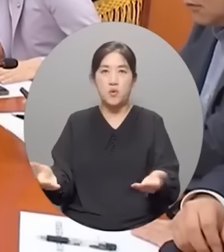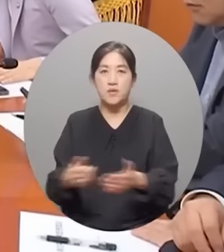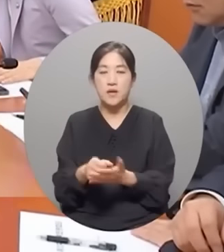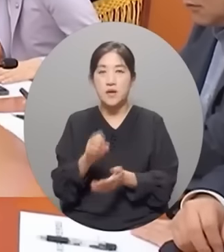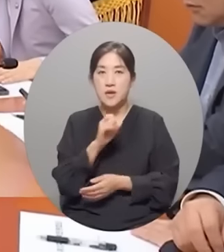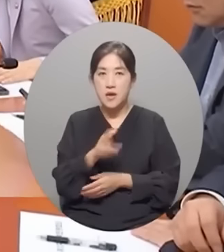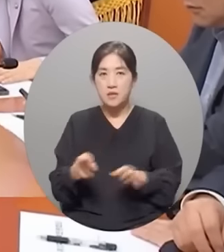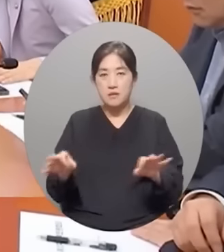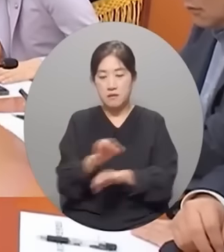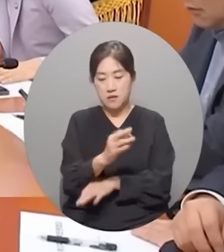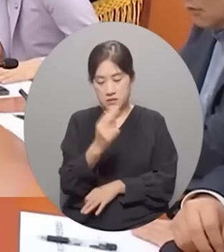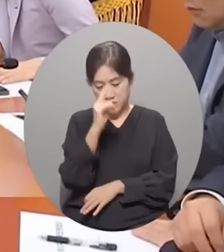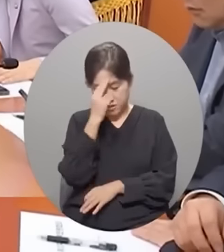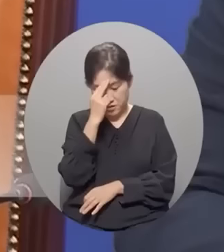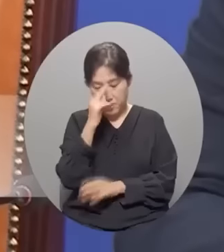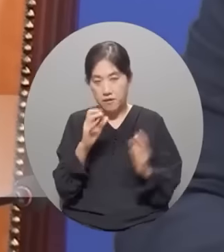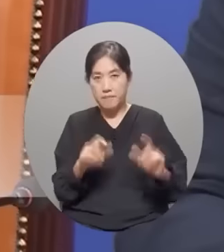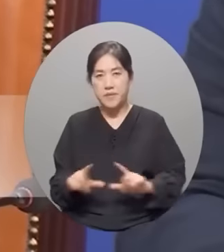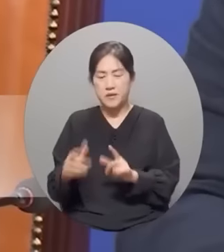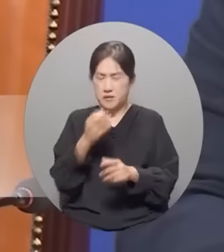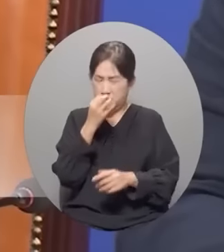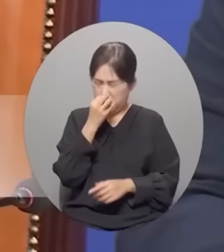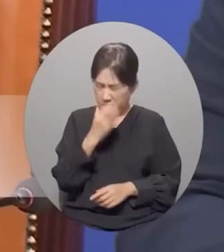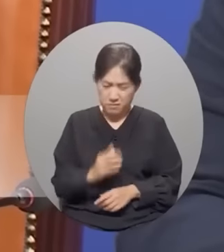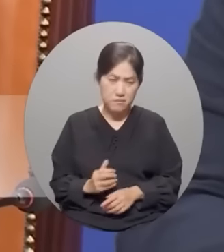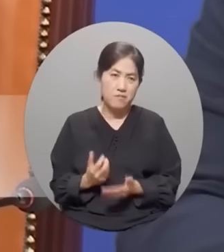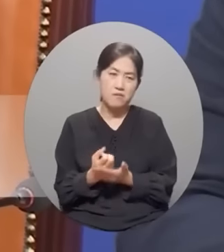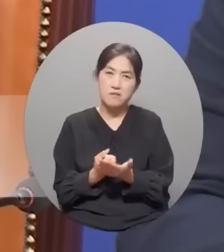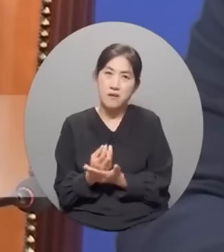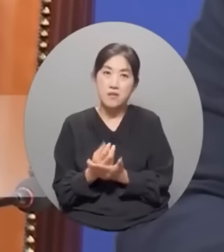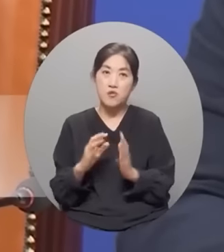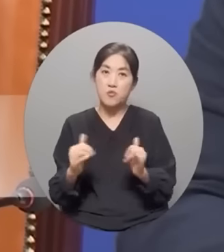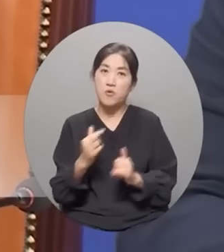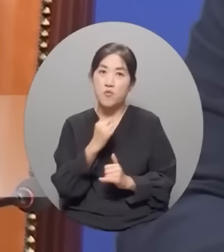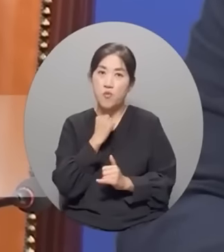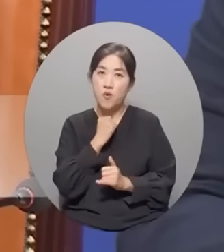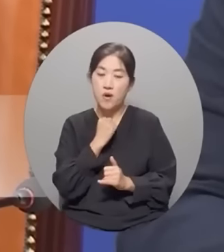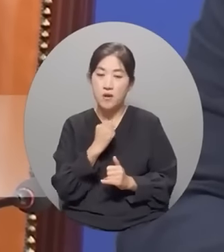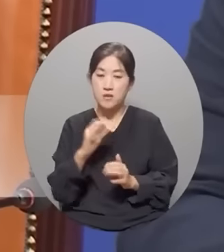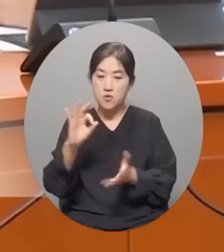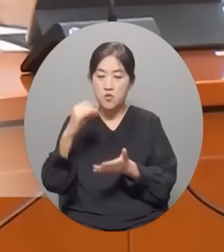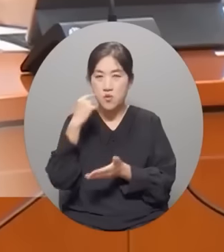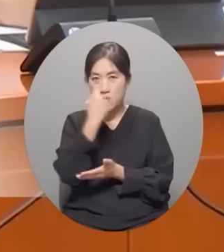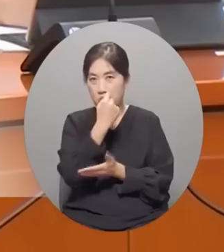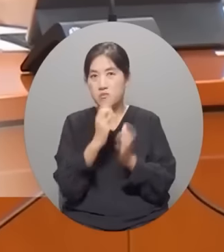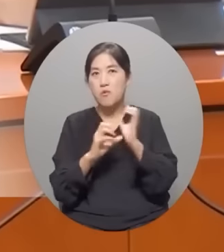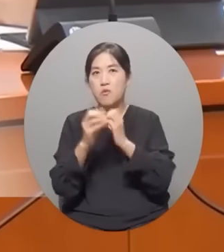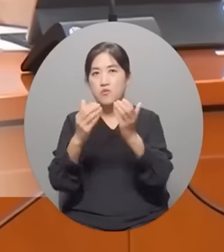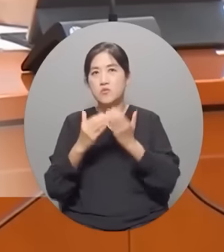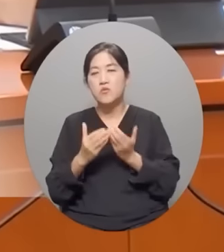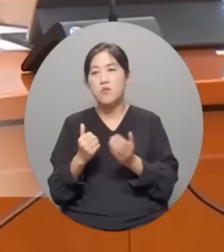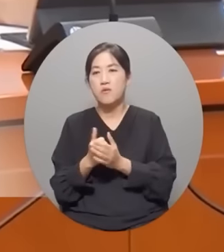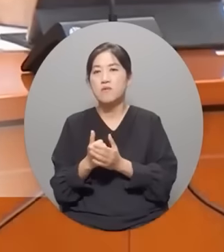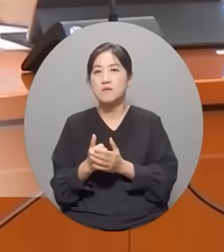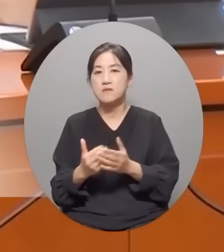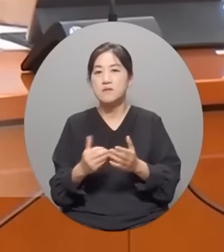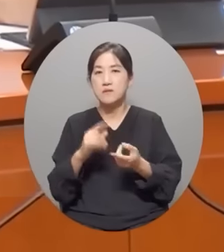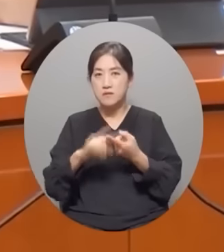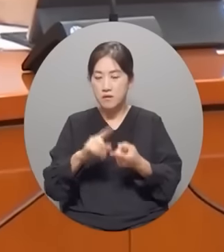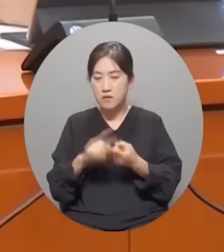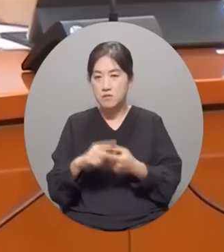경제난으로 민생이 신음하고 있다면서 특히 국민이 발라는 소득보장 강화방안도 연금에서 빠져